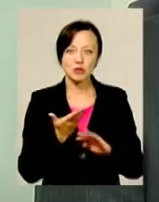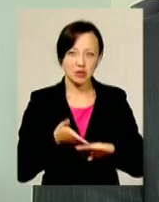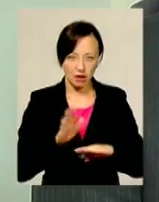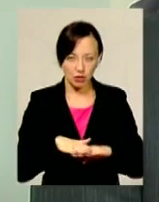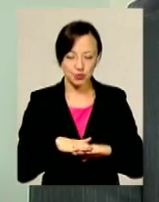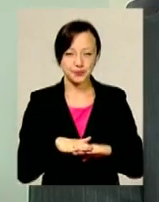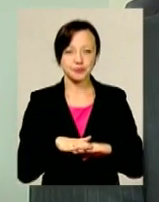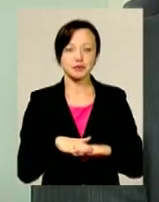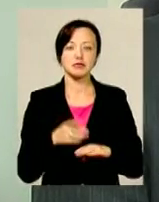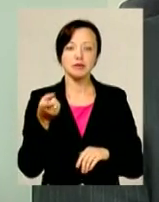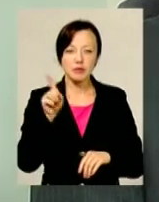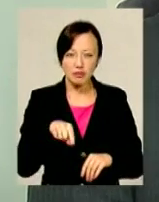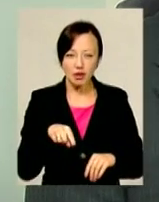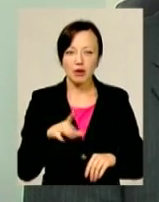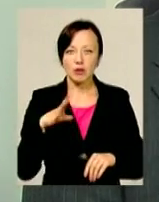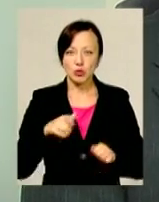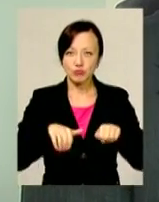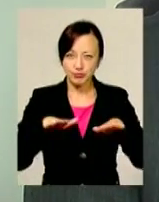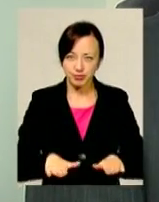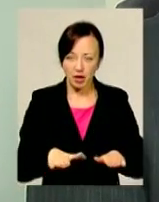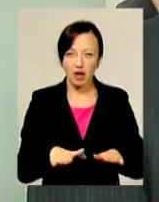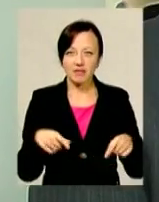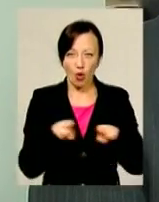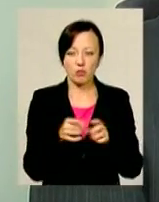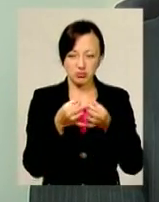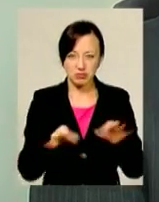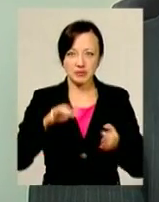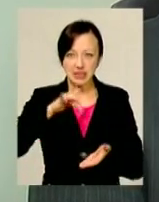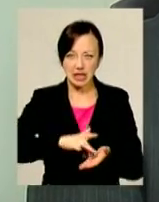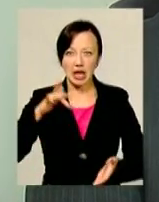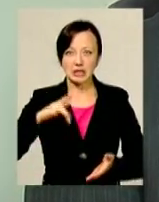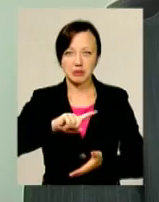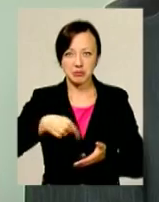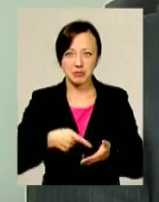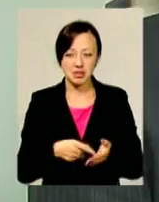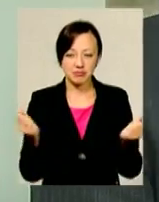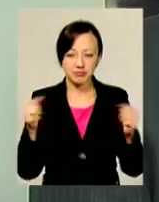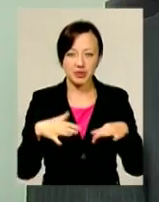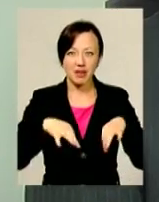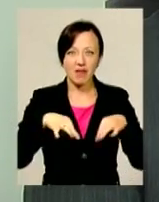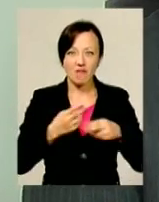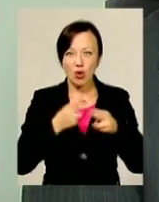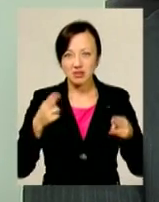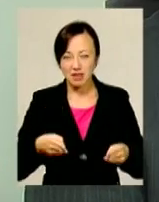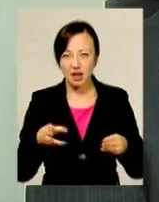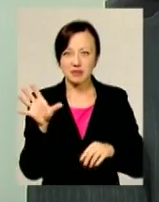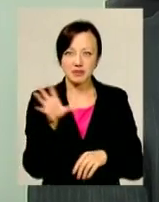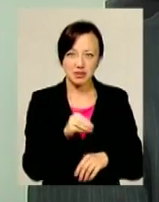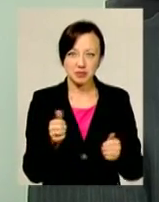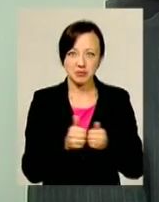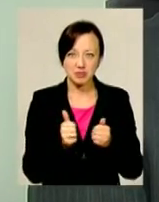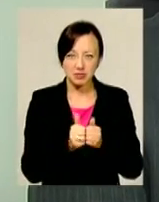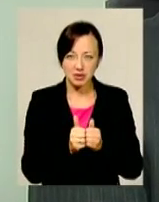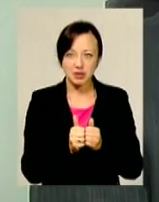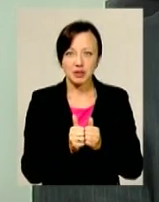послугу. Тому було прийнято рішення в такому доступному місці – в центрі міста, де сходяться практично всі автовокзали, залізничні вокзали, тому